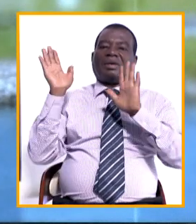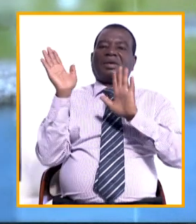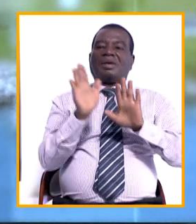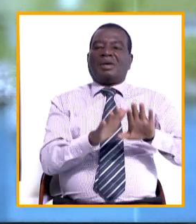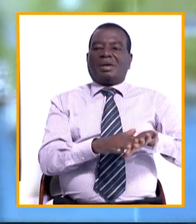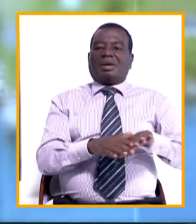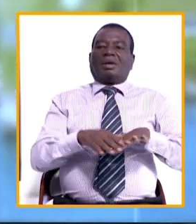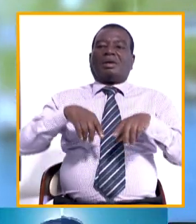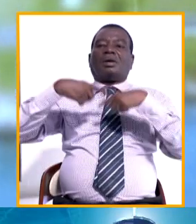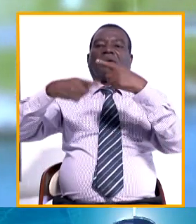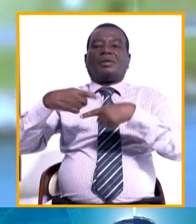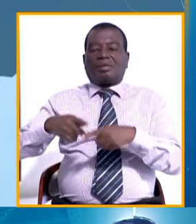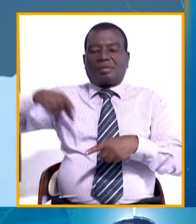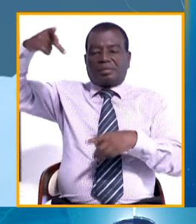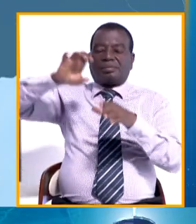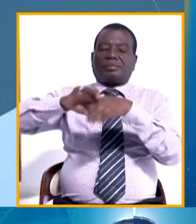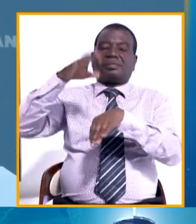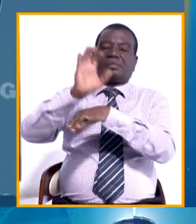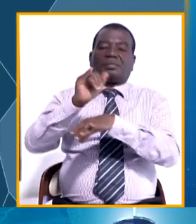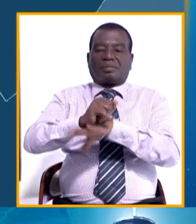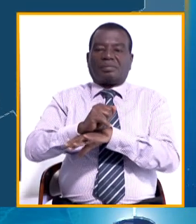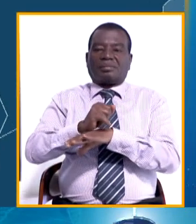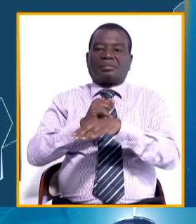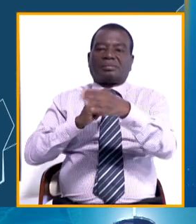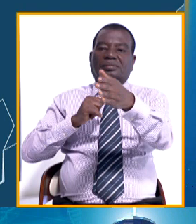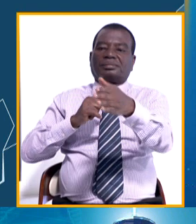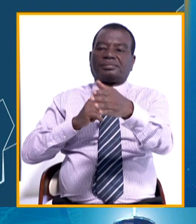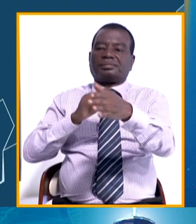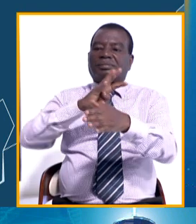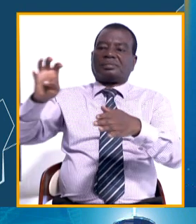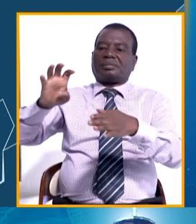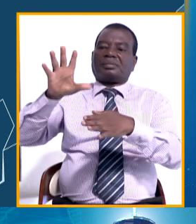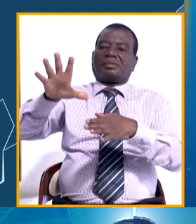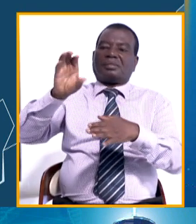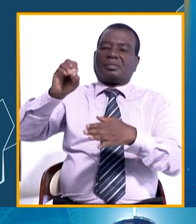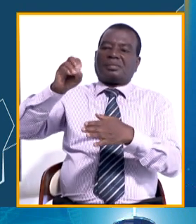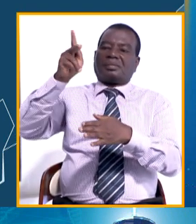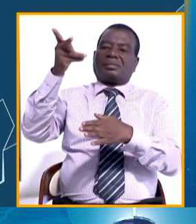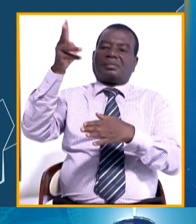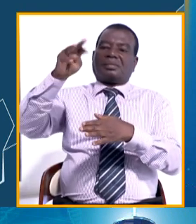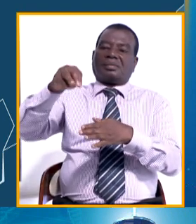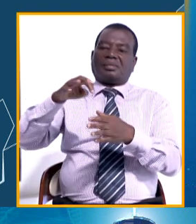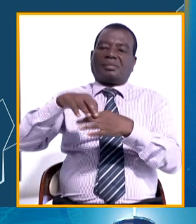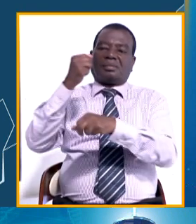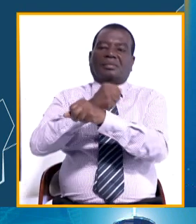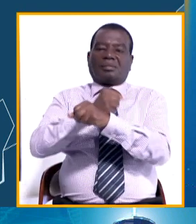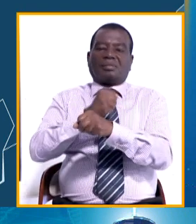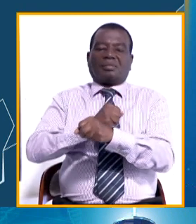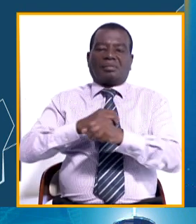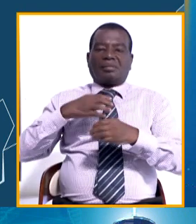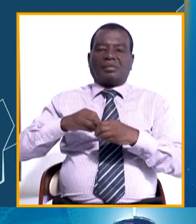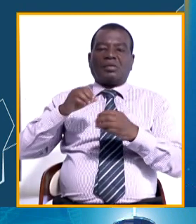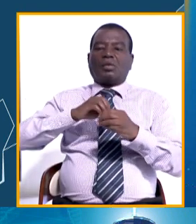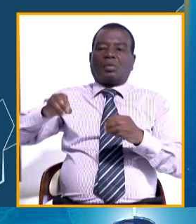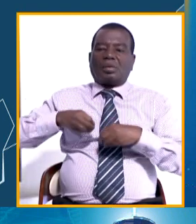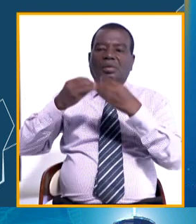part à Niakara, au nord de la Côte d'Ivoire, à quelques 450 km d'Abidjan. Là-bas, l'heure était à une remise de